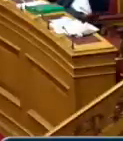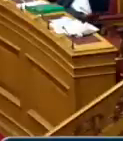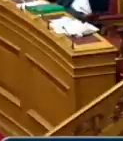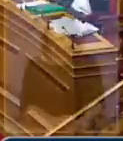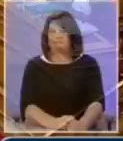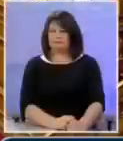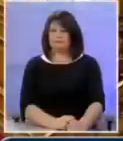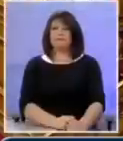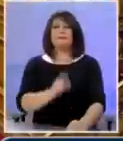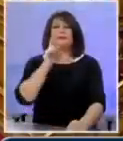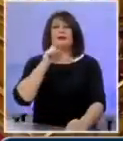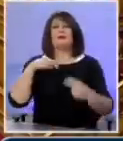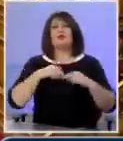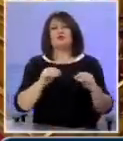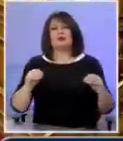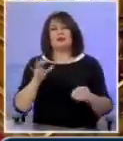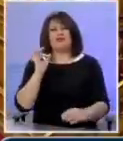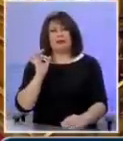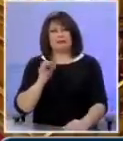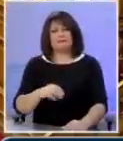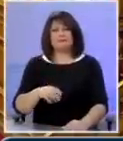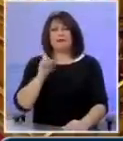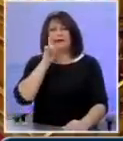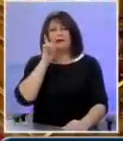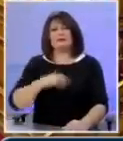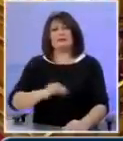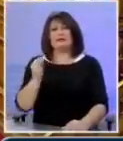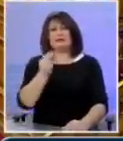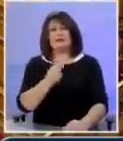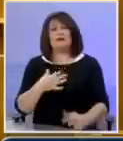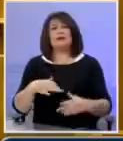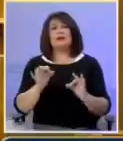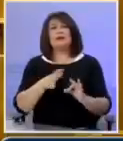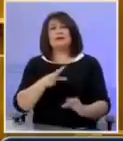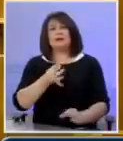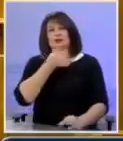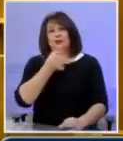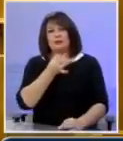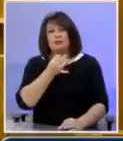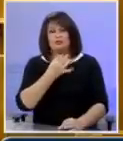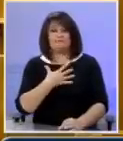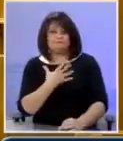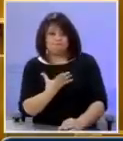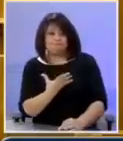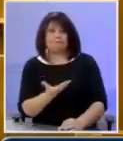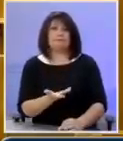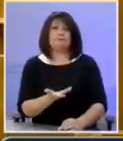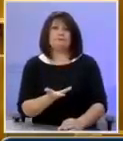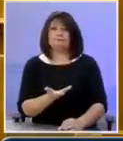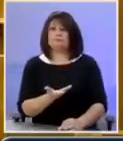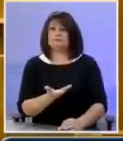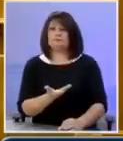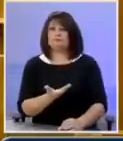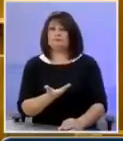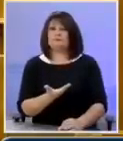κυρίες και κύριοι συνάδελφοι καταρχήν θέλω να εκφράσω τη συμπάθειά μου για